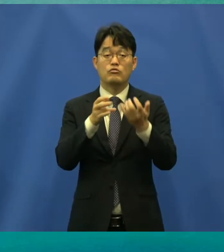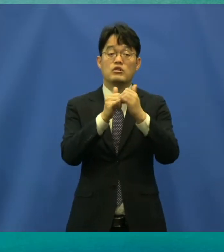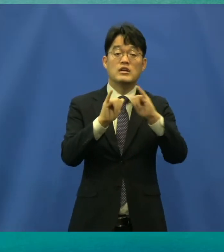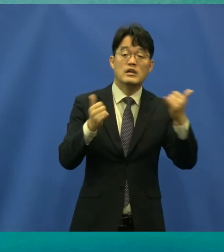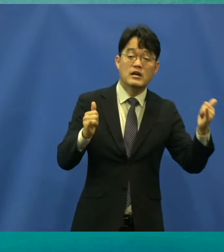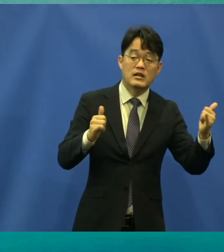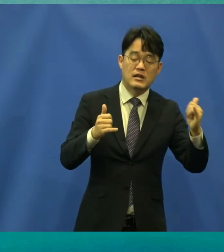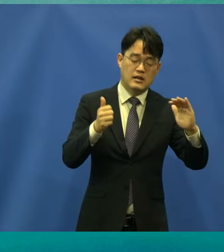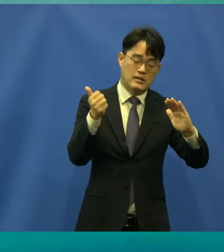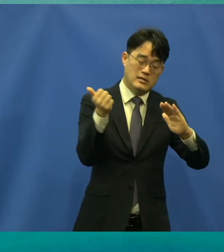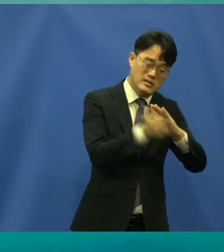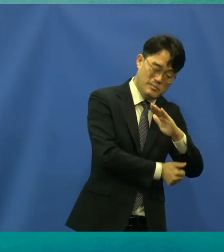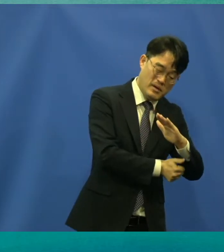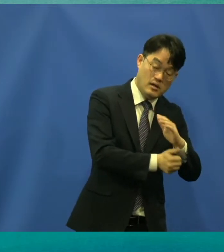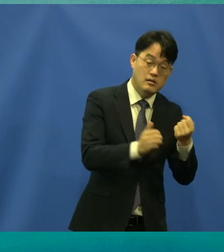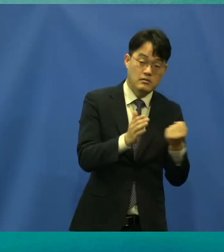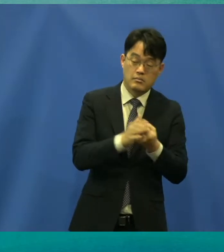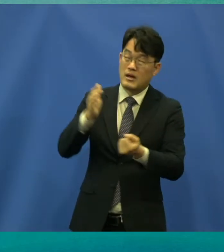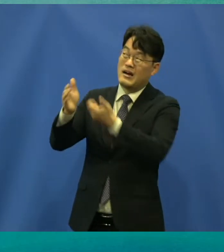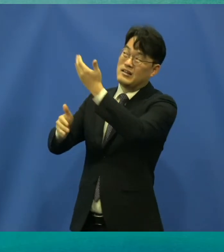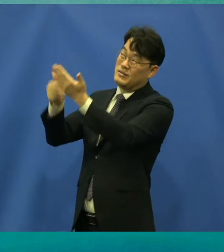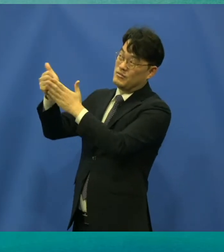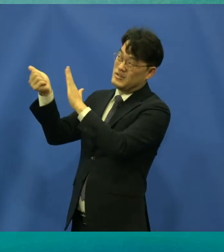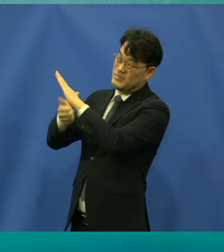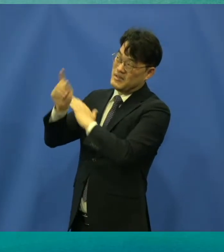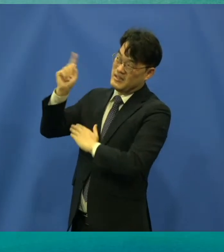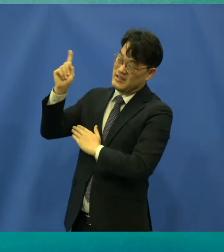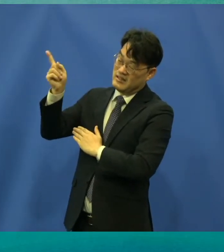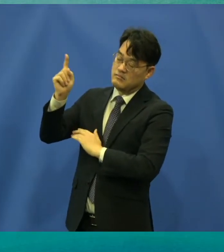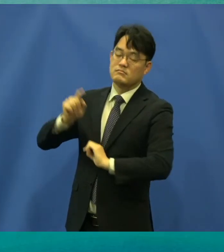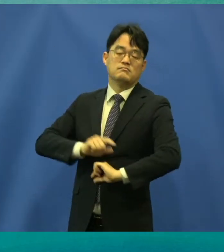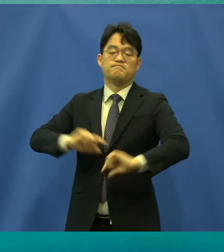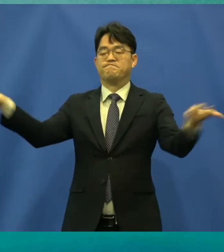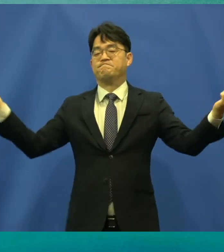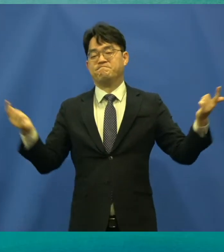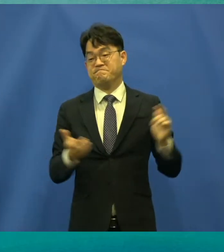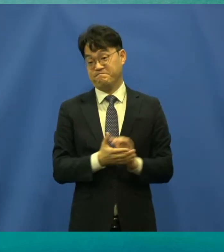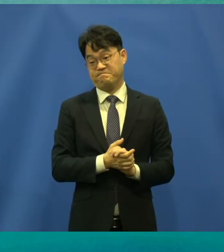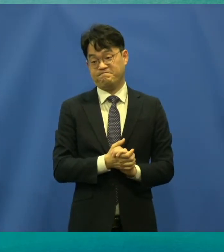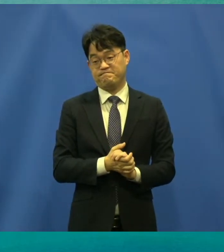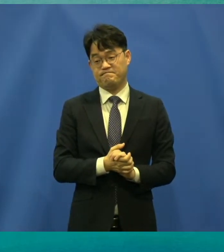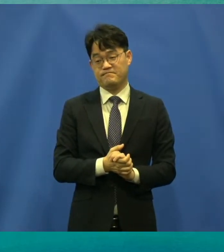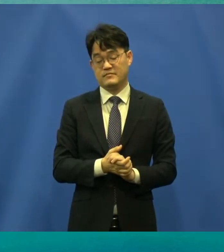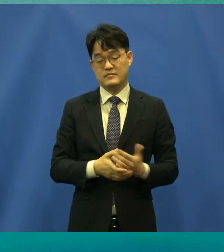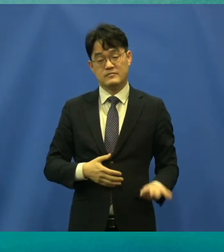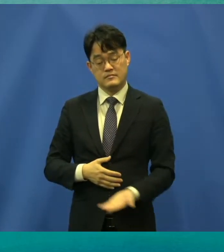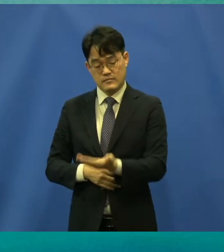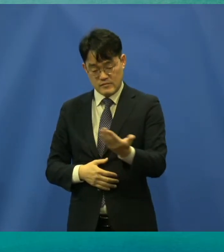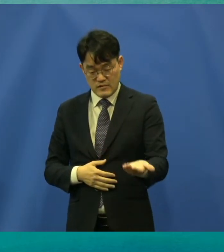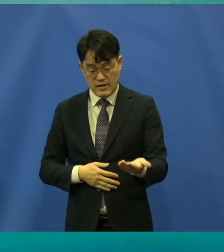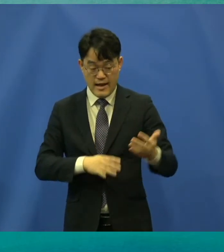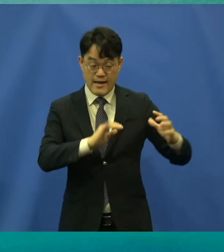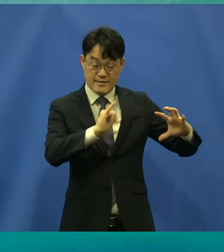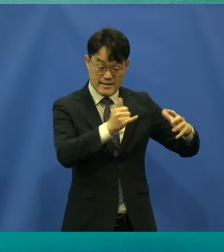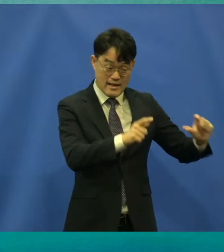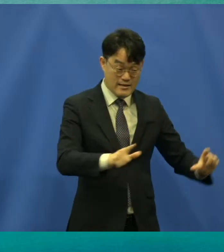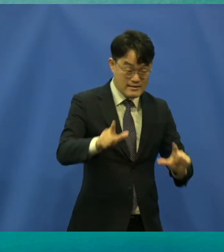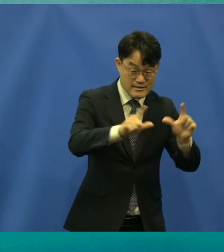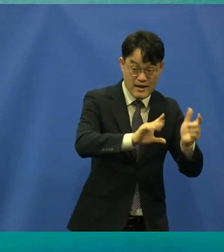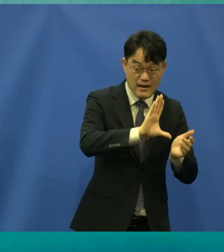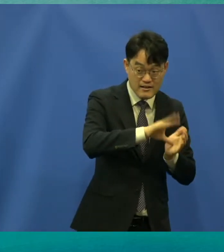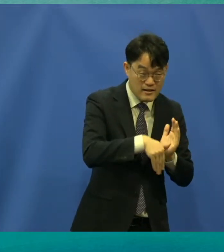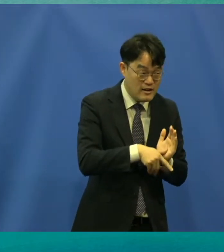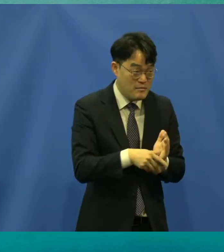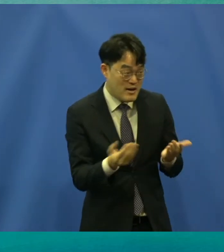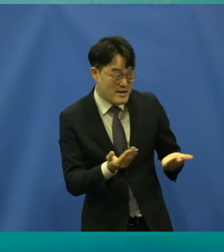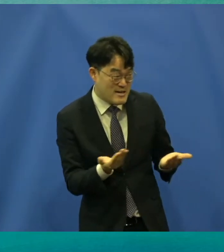하나님도 실패하지 않습니다. 여러분 세상에서는 두 번 기회를 얻기 어렵습니다. 세상에